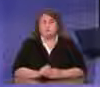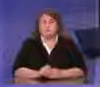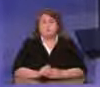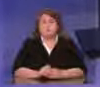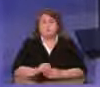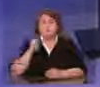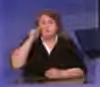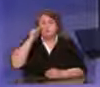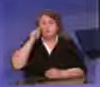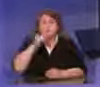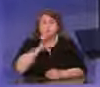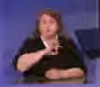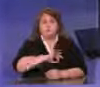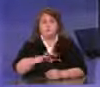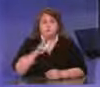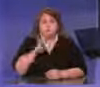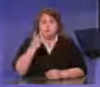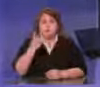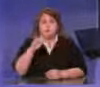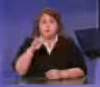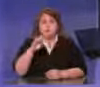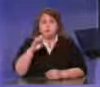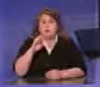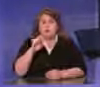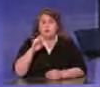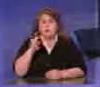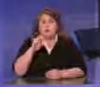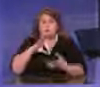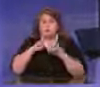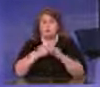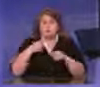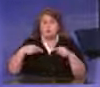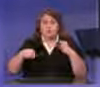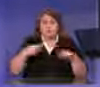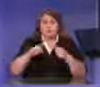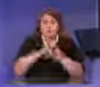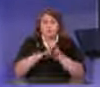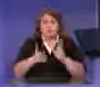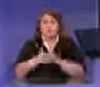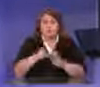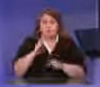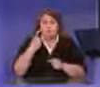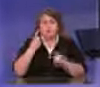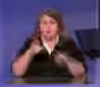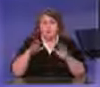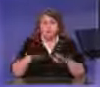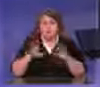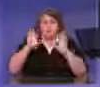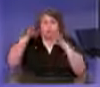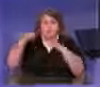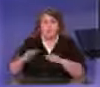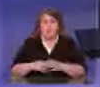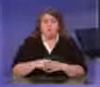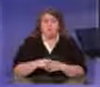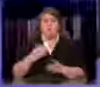что учащиеся использовали по два прибора, чтобы учитывать разницу в условиях на одном и том же склоне.